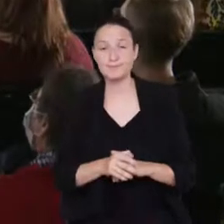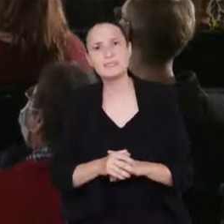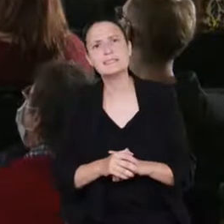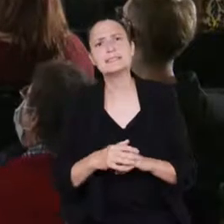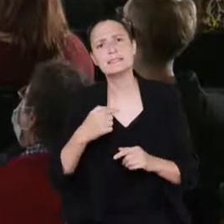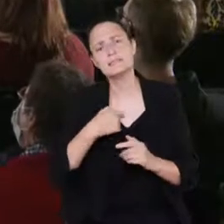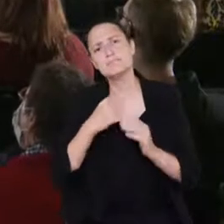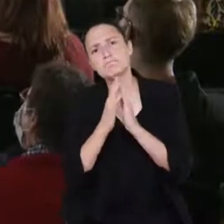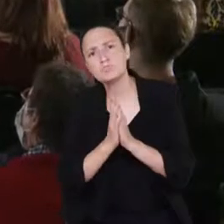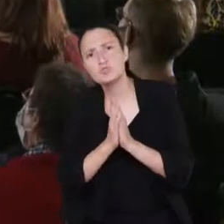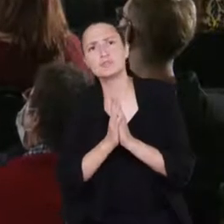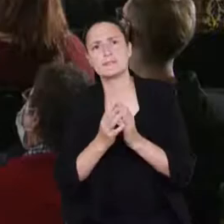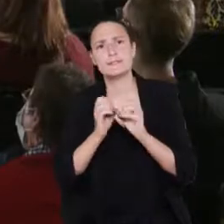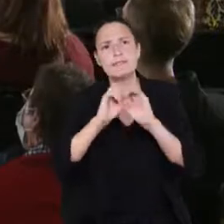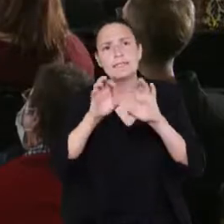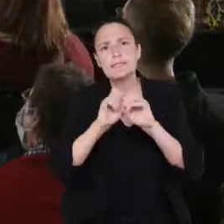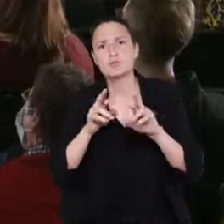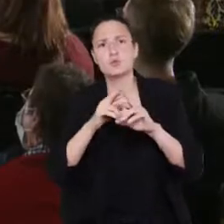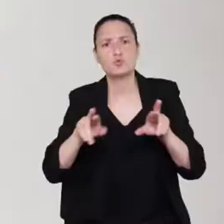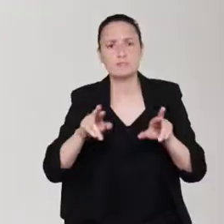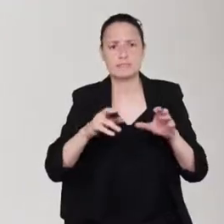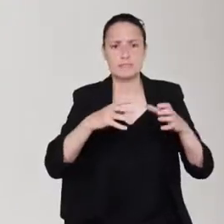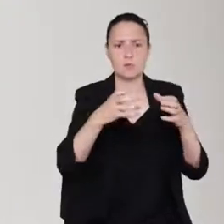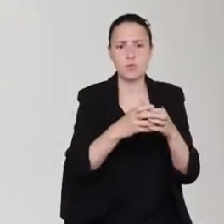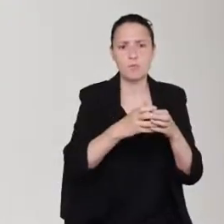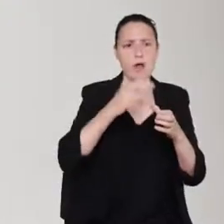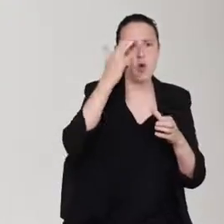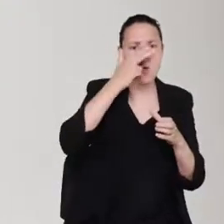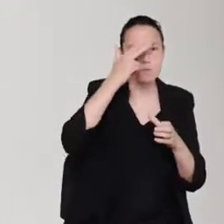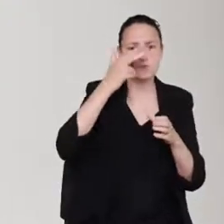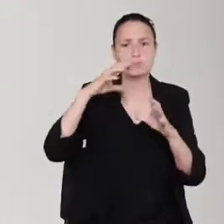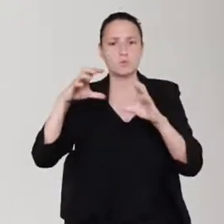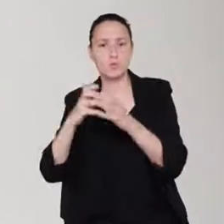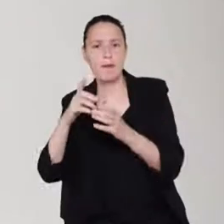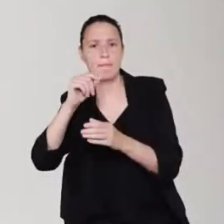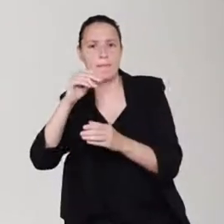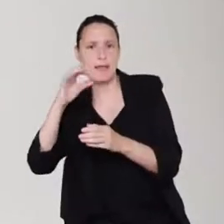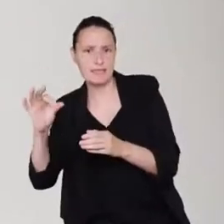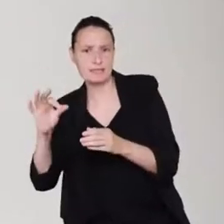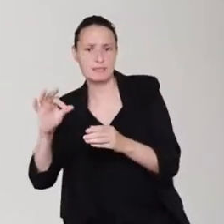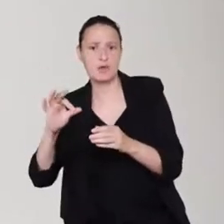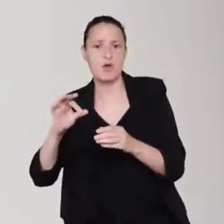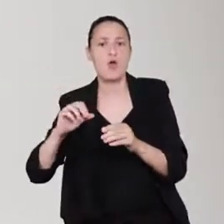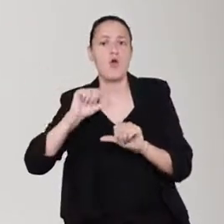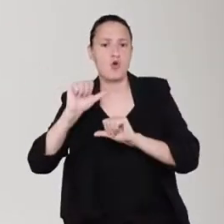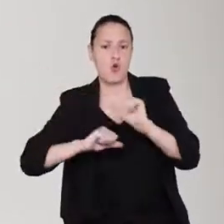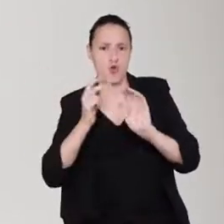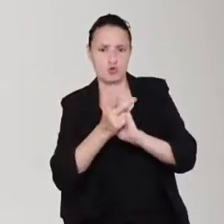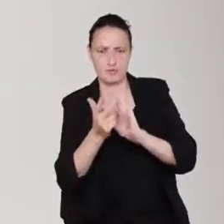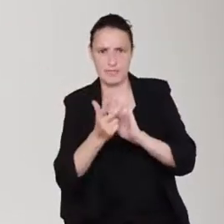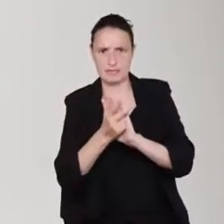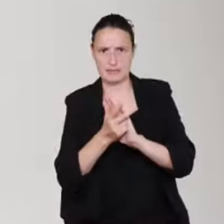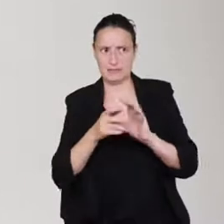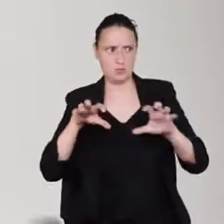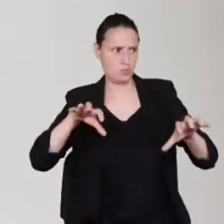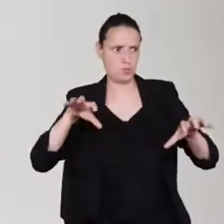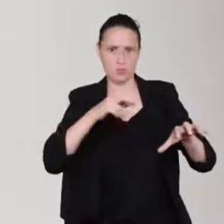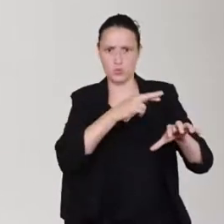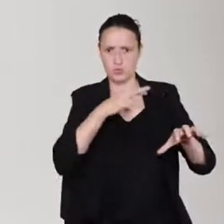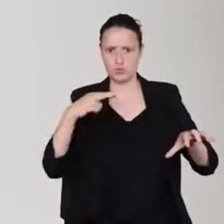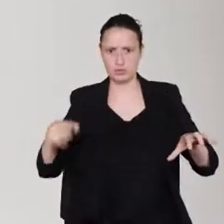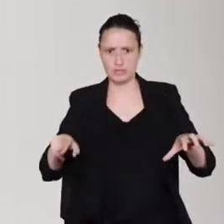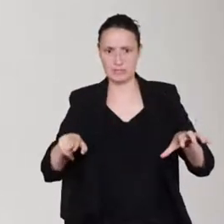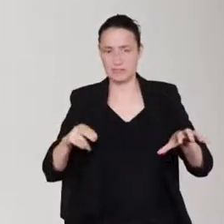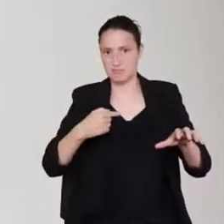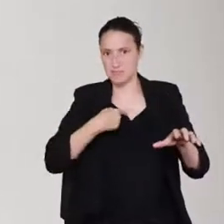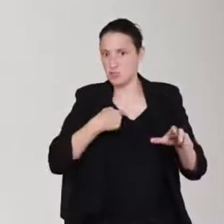Zbliżenie różnicy między komunistami a PPS-em w tym 18 roku, bo mam takie wrażenie, że ich różnił tylko stosunek